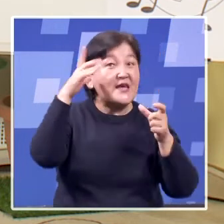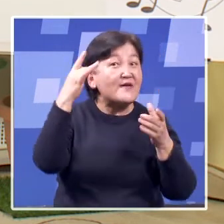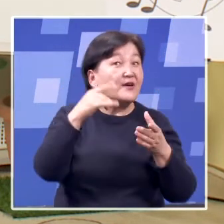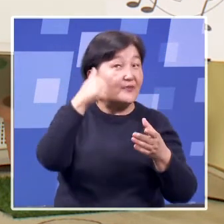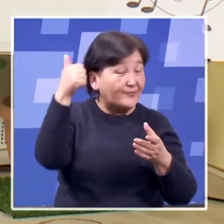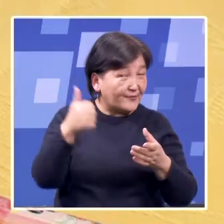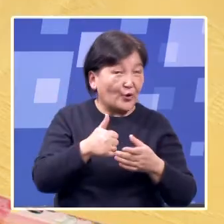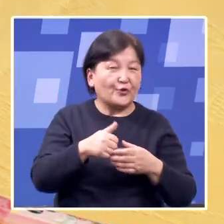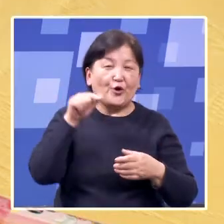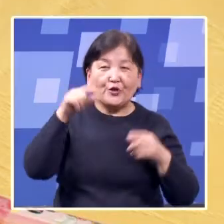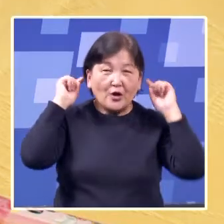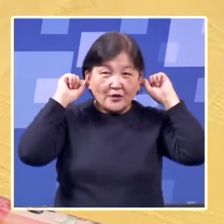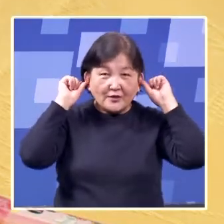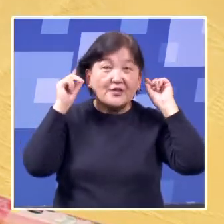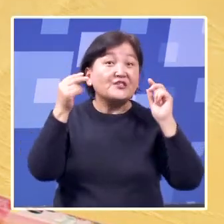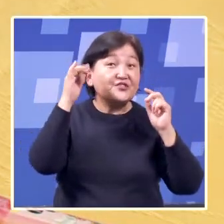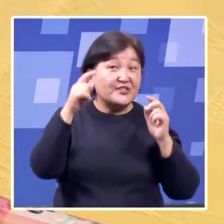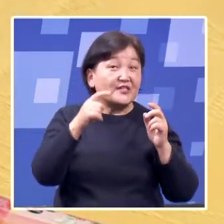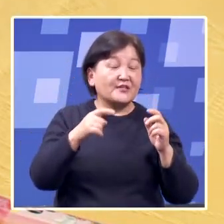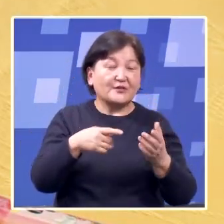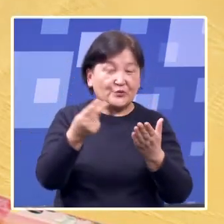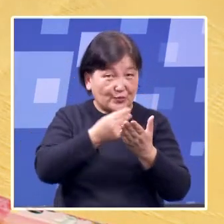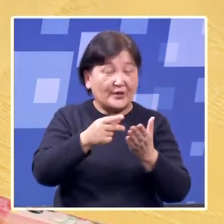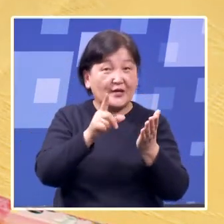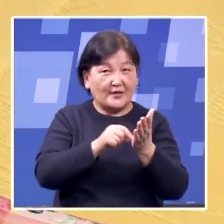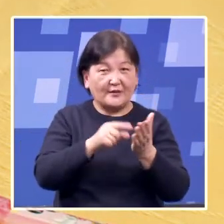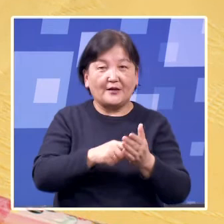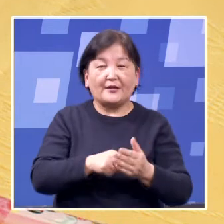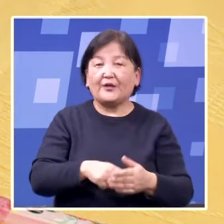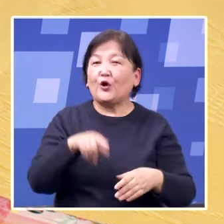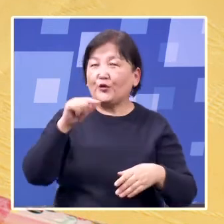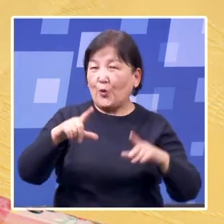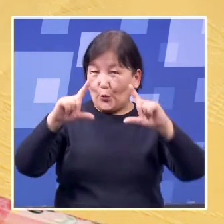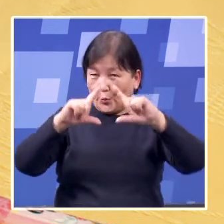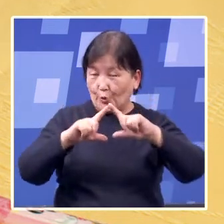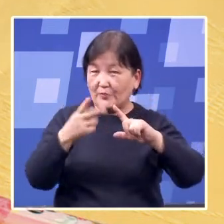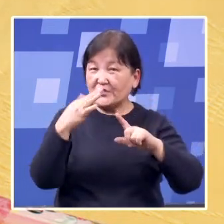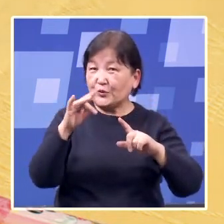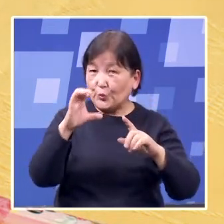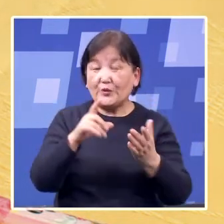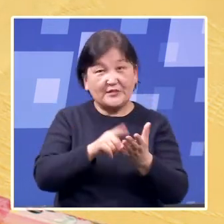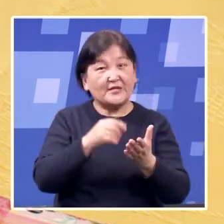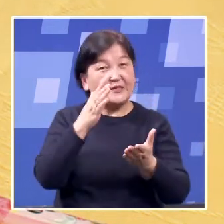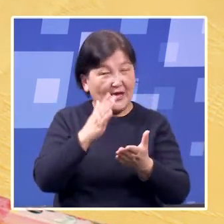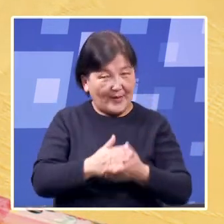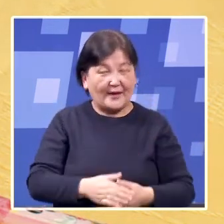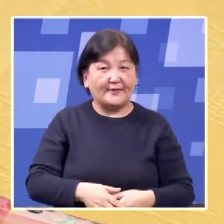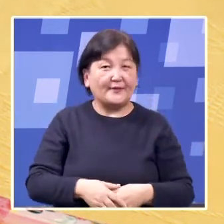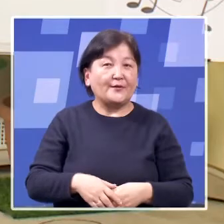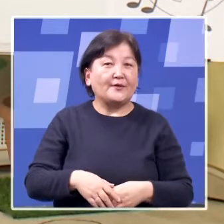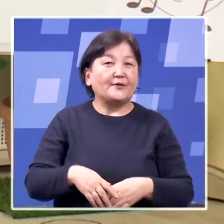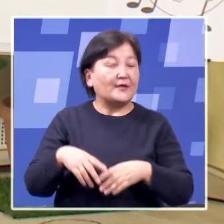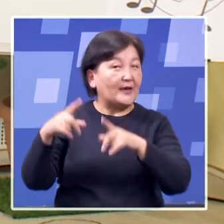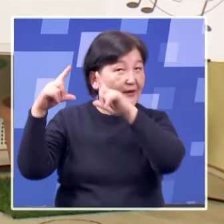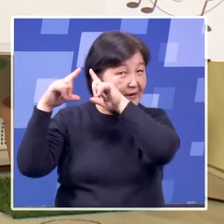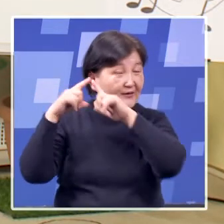ивэрнийхэн доод тал гурвалжин төрсээр зураарай. Нөгөө чихийн мөн адил гурвалжин төрсээр. За,